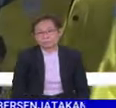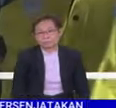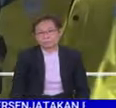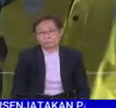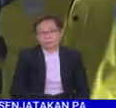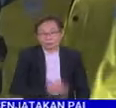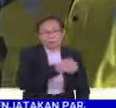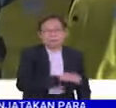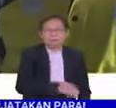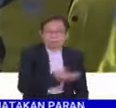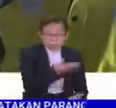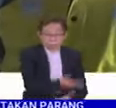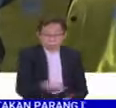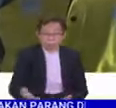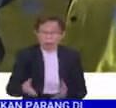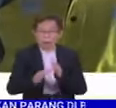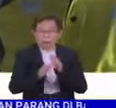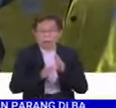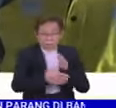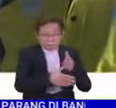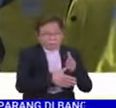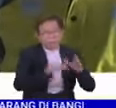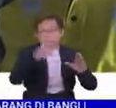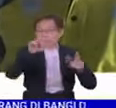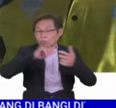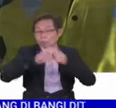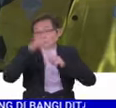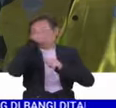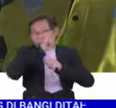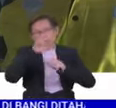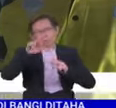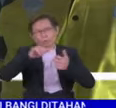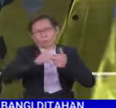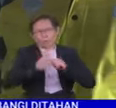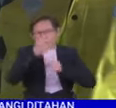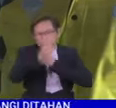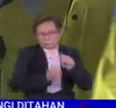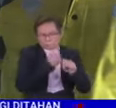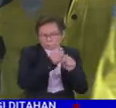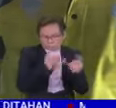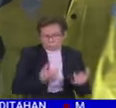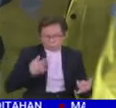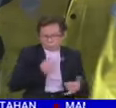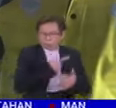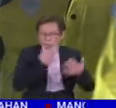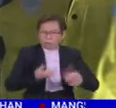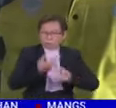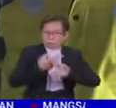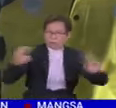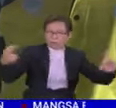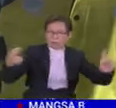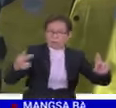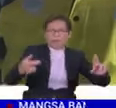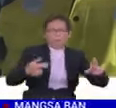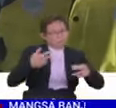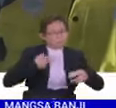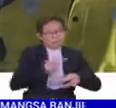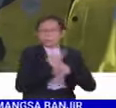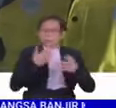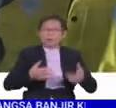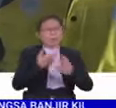Bekalan ikan kita jangkakan tiada masalah. Apalagi pada tahun ini, kita telah bersedia